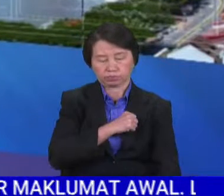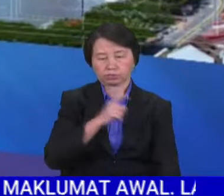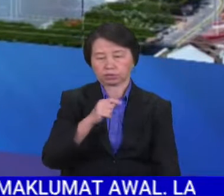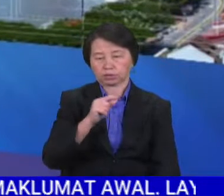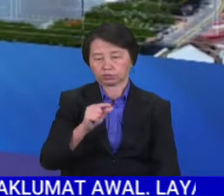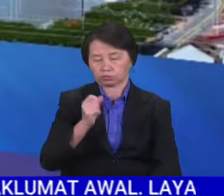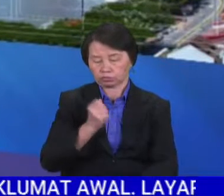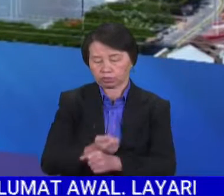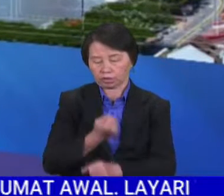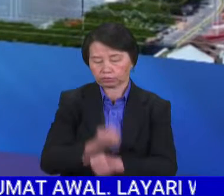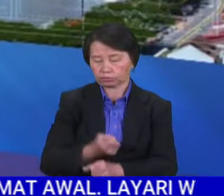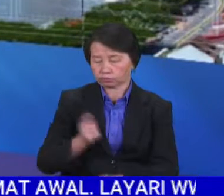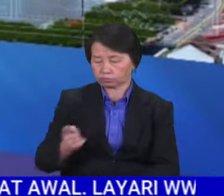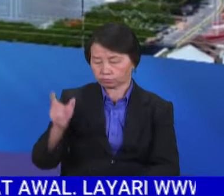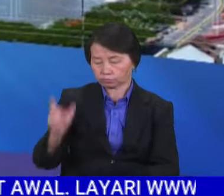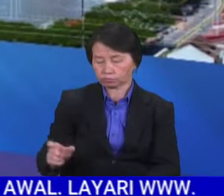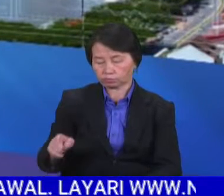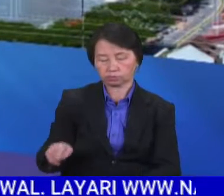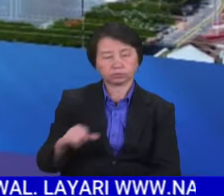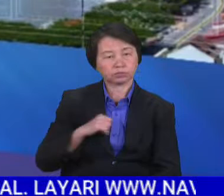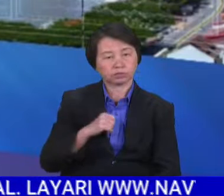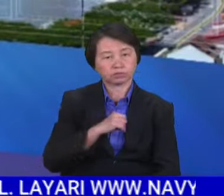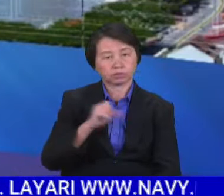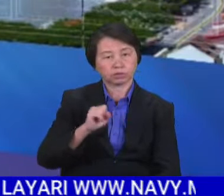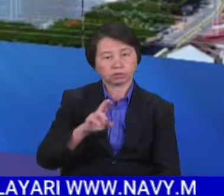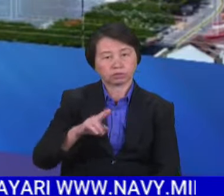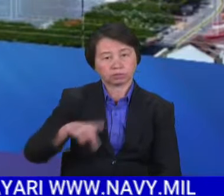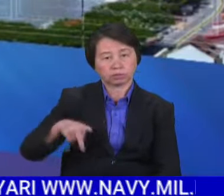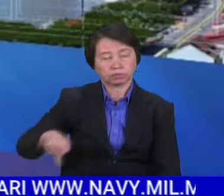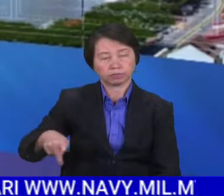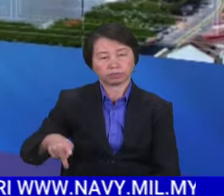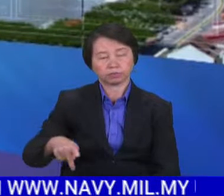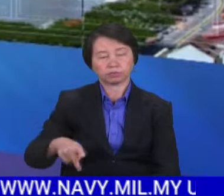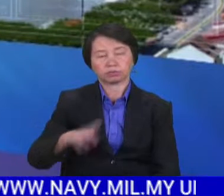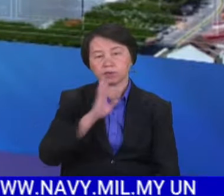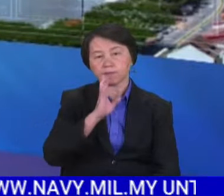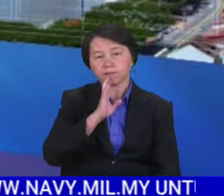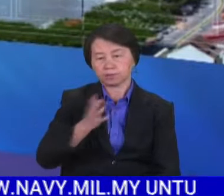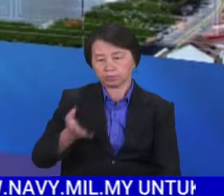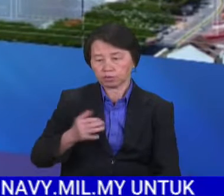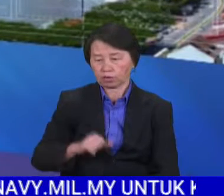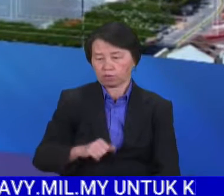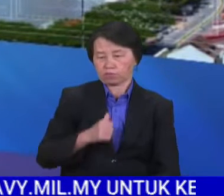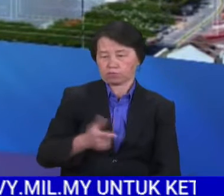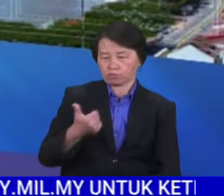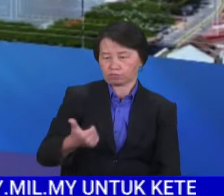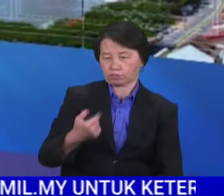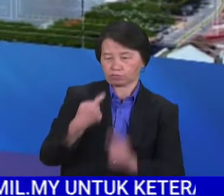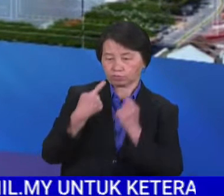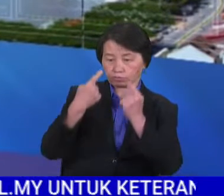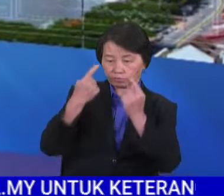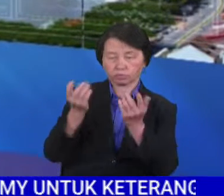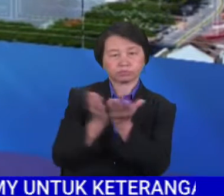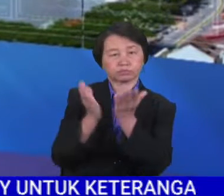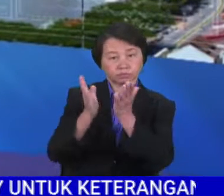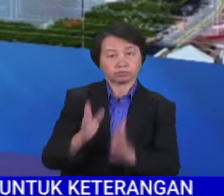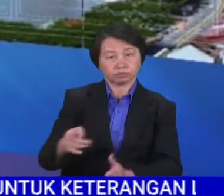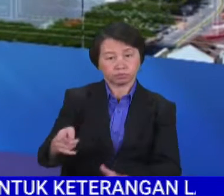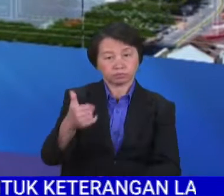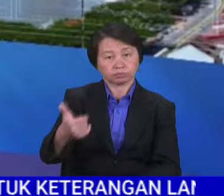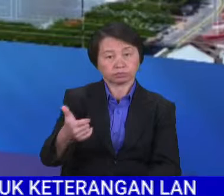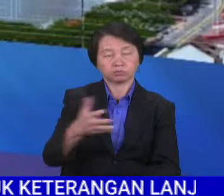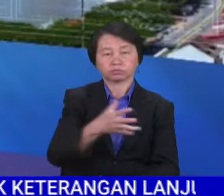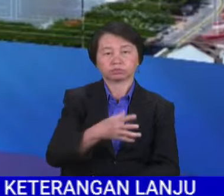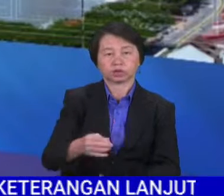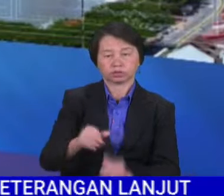Tanjung Batu yang juga pengurus iscv cawangan Bintulu John Ipang berkata beliau berbangga dengan pencapaian pelajar sekolah berkenaan